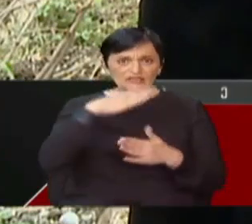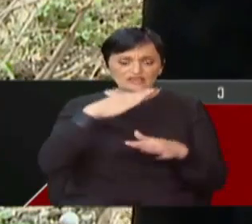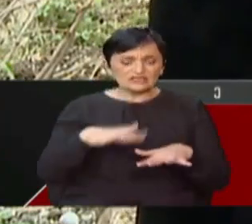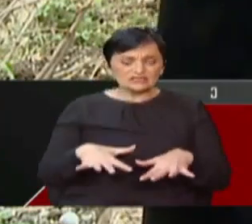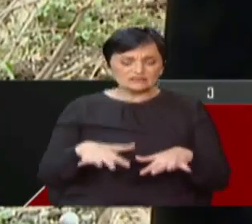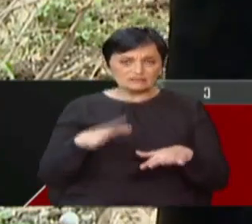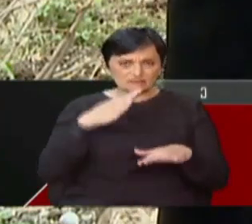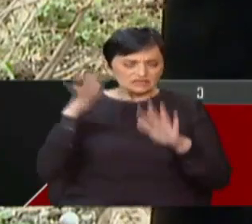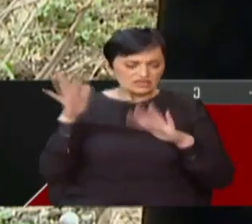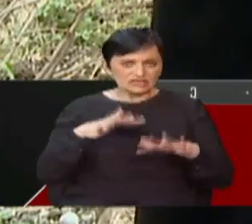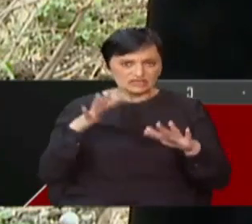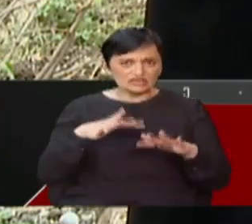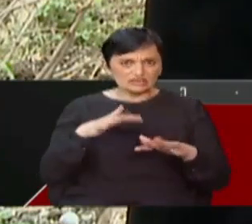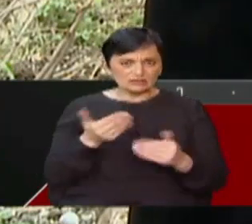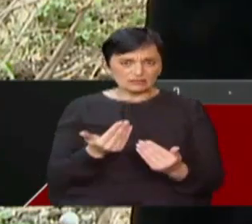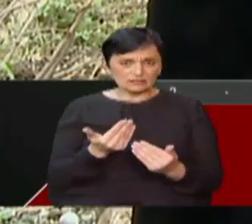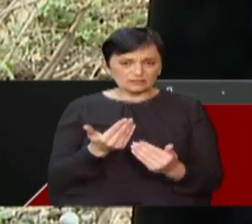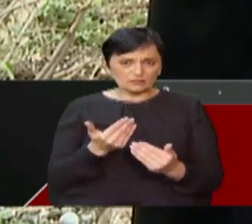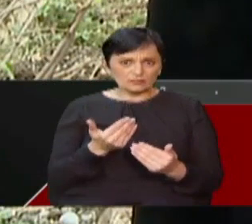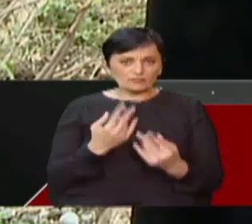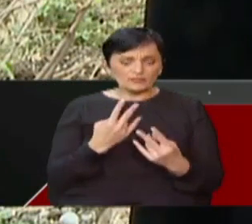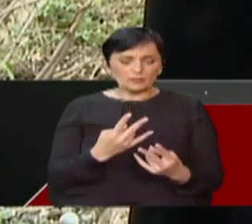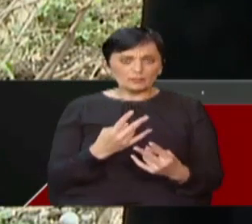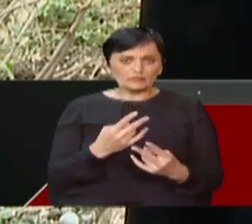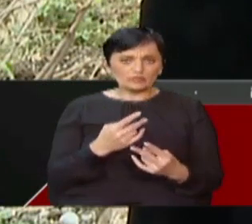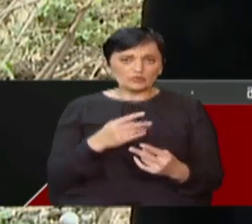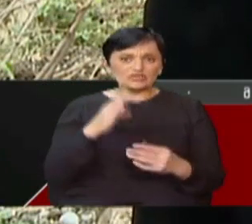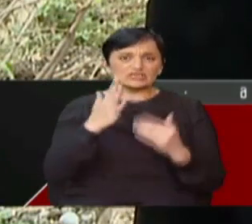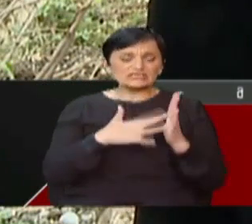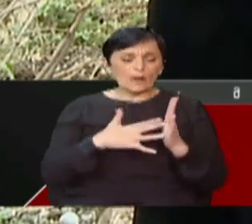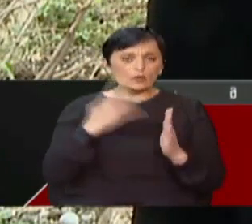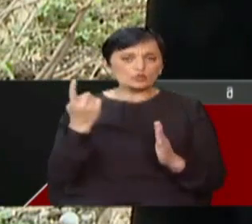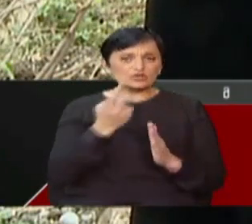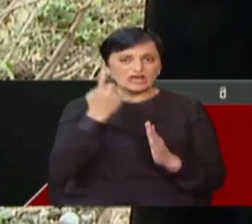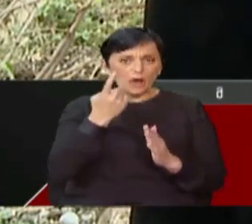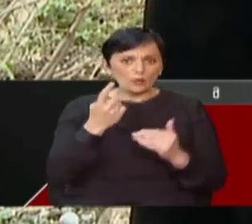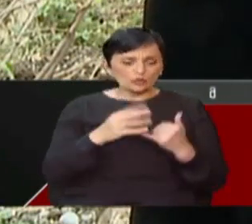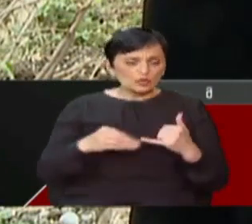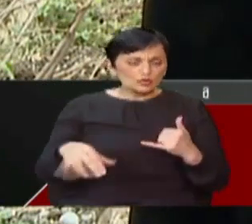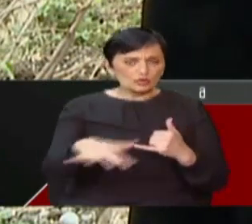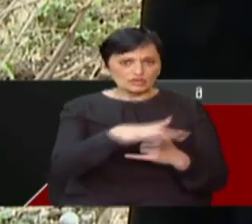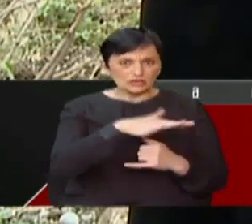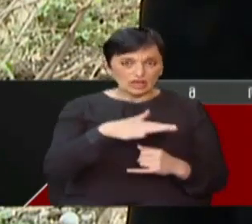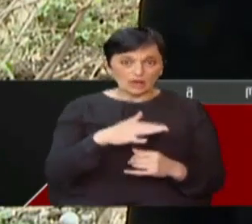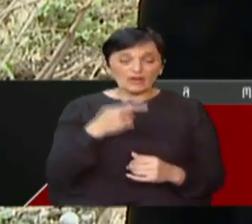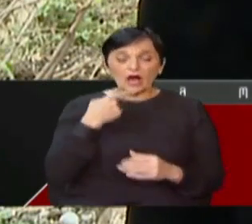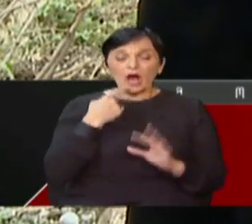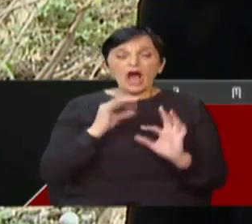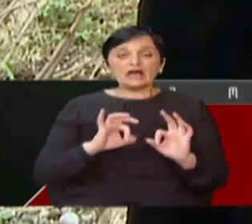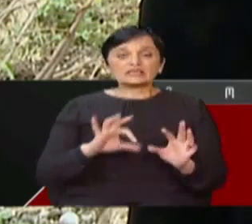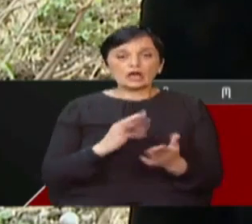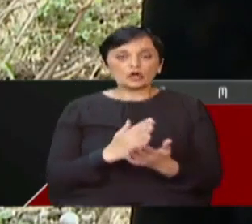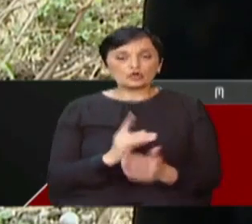შედეგად მიყენებული და დატბორილი სასოფლო სამეურნეო სავარგულები. აღსანიშნავია,